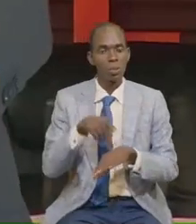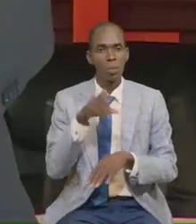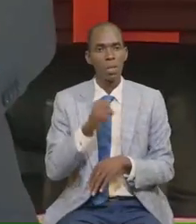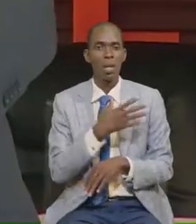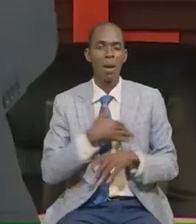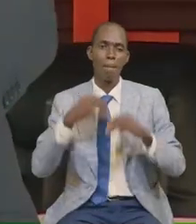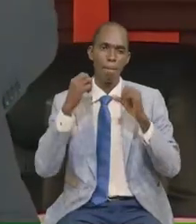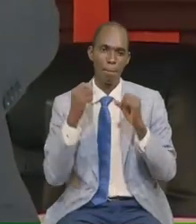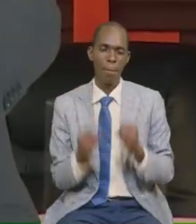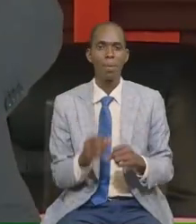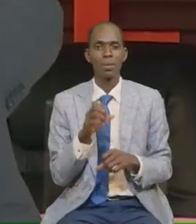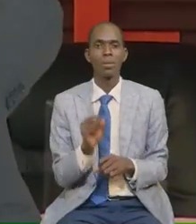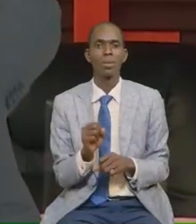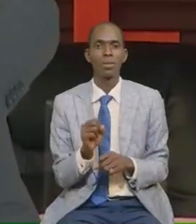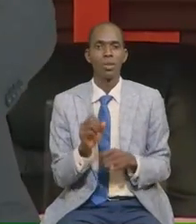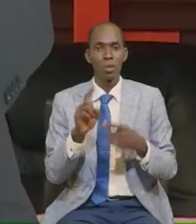d'obéir